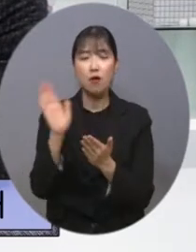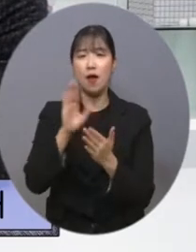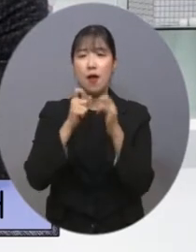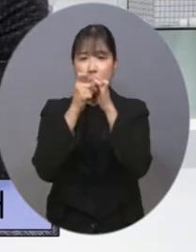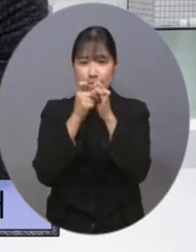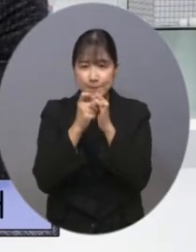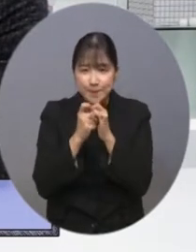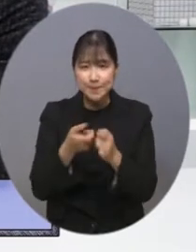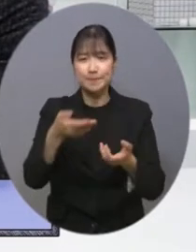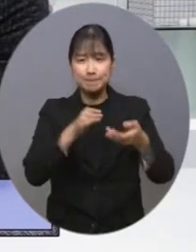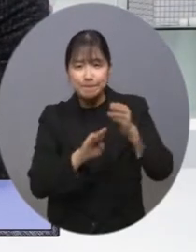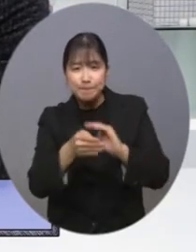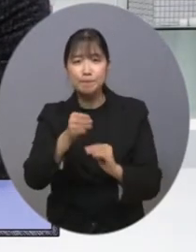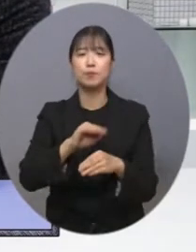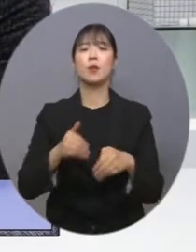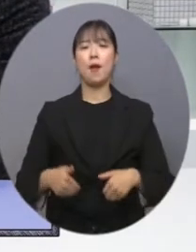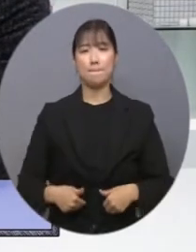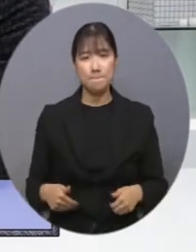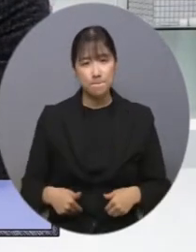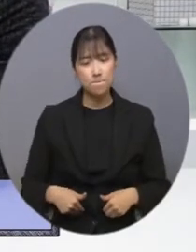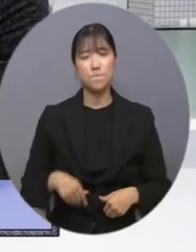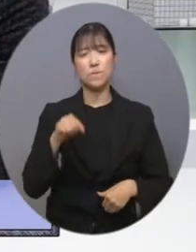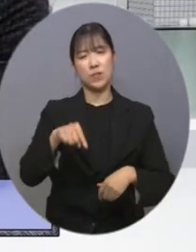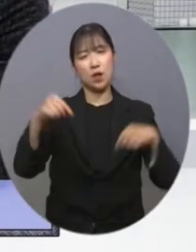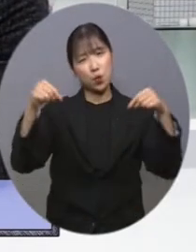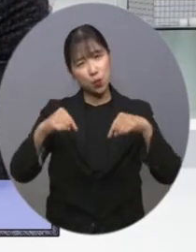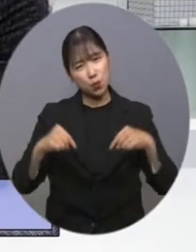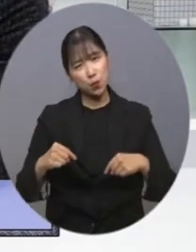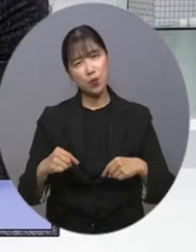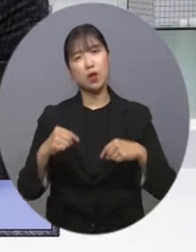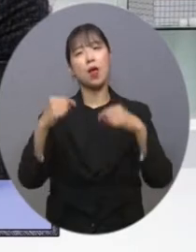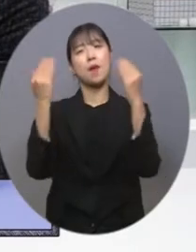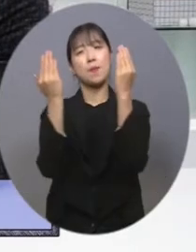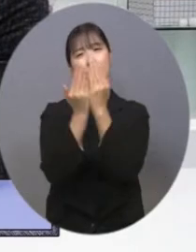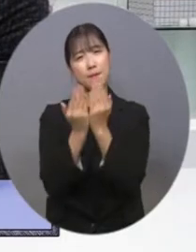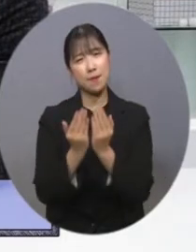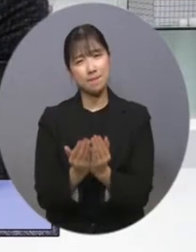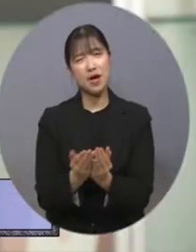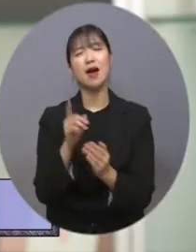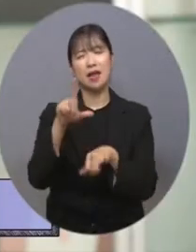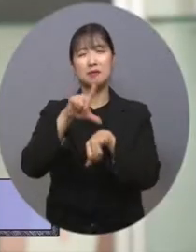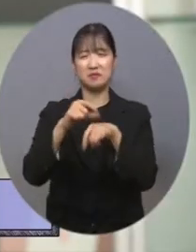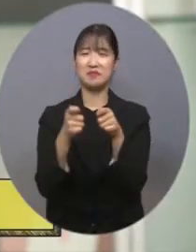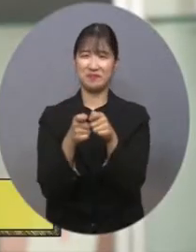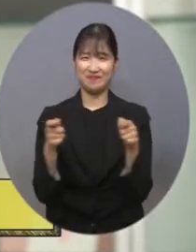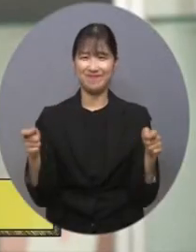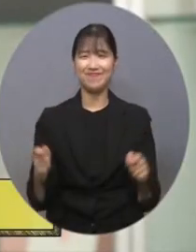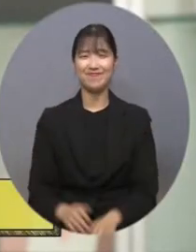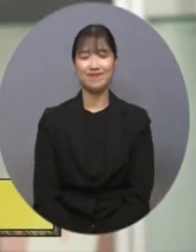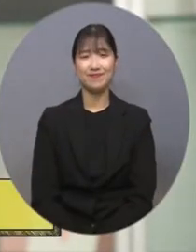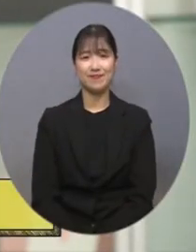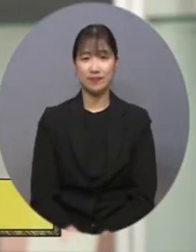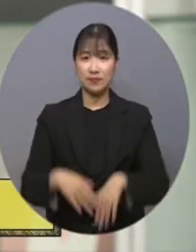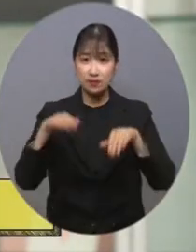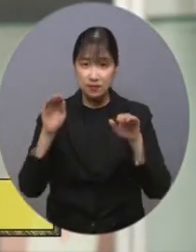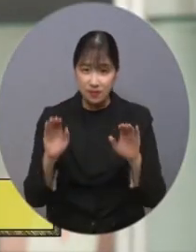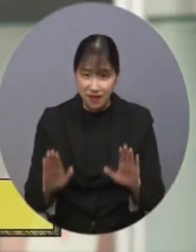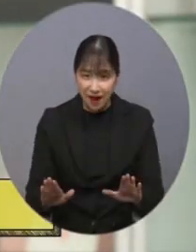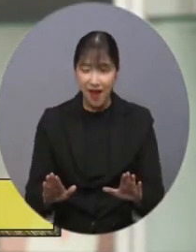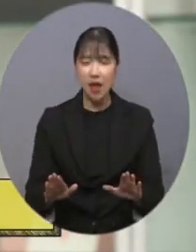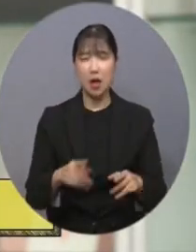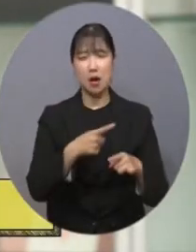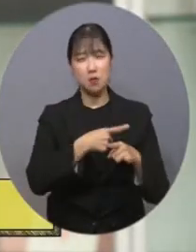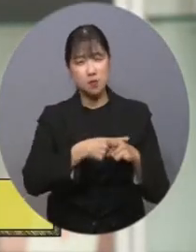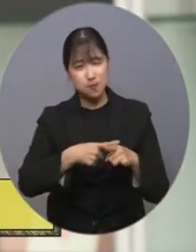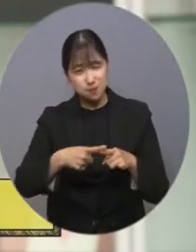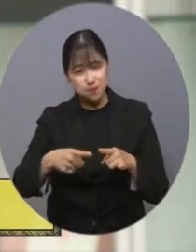중요하니까 이제 그런 쪽에 대해서 저희도 이제 또 조율하고 호흡 맞추는 게 그런 것들이 시간이 좀 걸렸던 것 같습니다. 그래서 지금의 위드림이